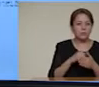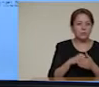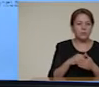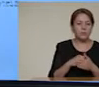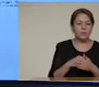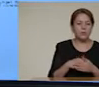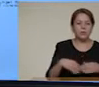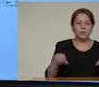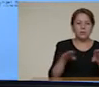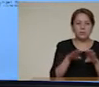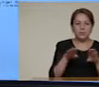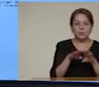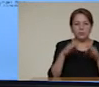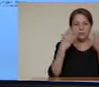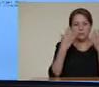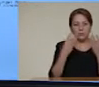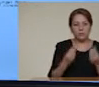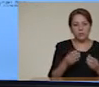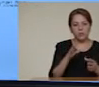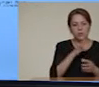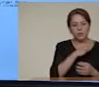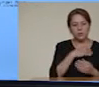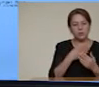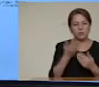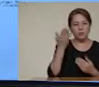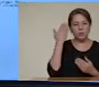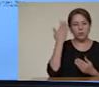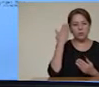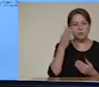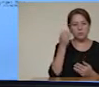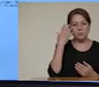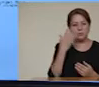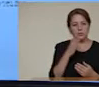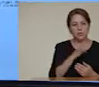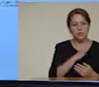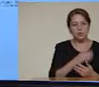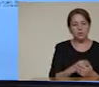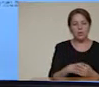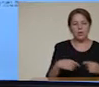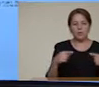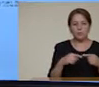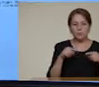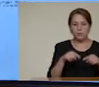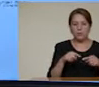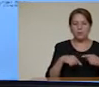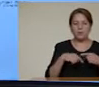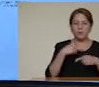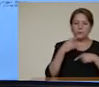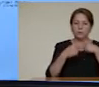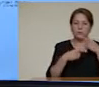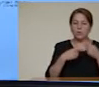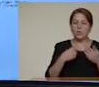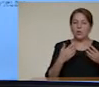kunlik ekanligini ular oldindan bilishgan ekan. Albatta, bu ham ajdodlarimizni qanchalik